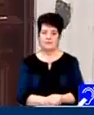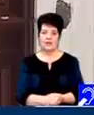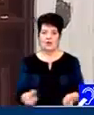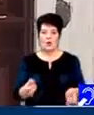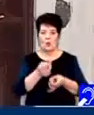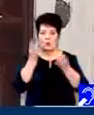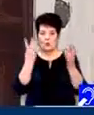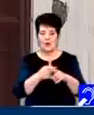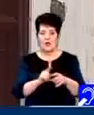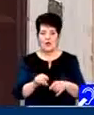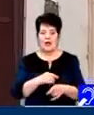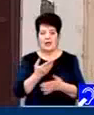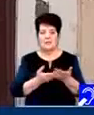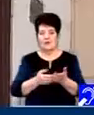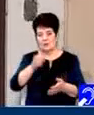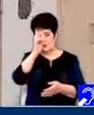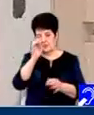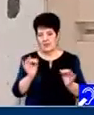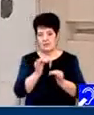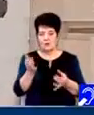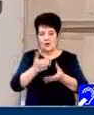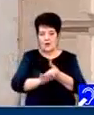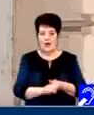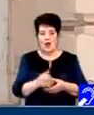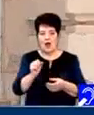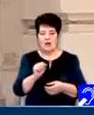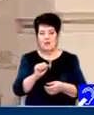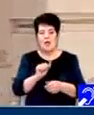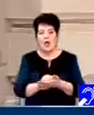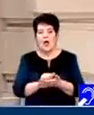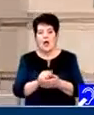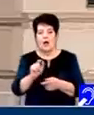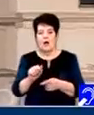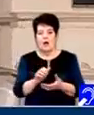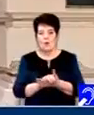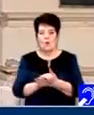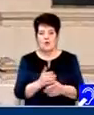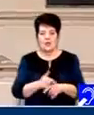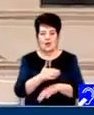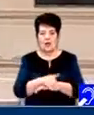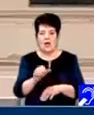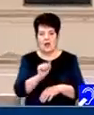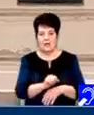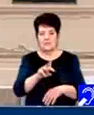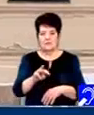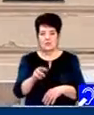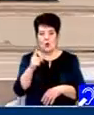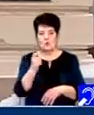Clădirea în care Sfatul Țării a votat istoricul act al unirii Basarabiei cu România se află în actuala stradă Alexei Mateevici,